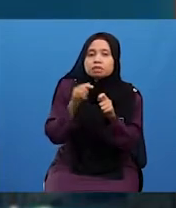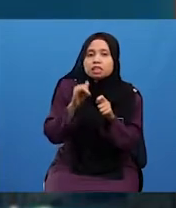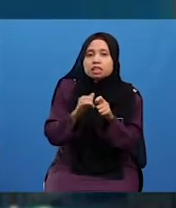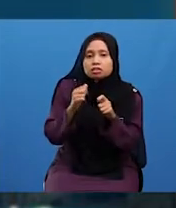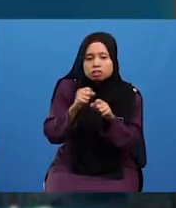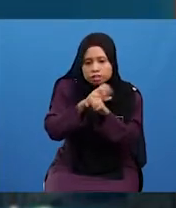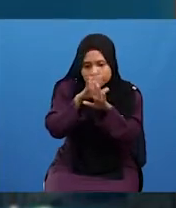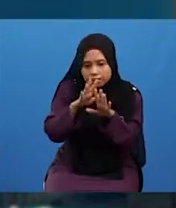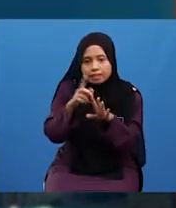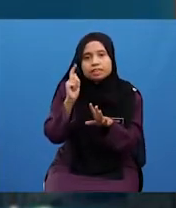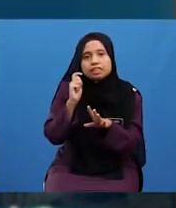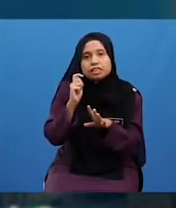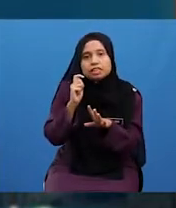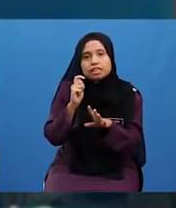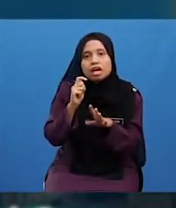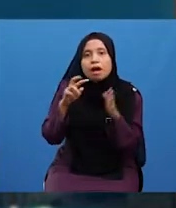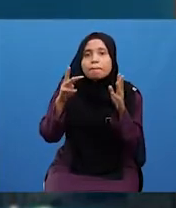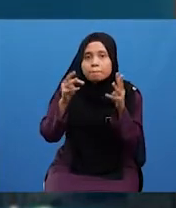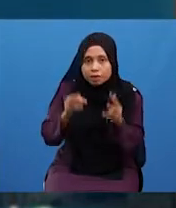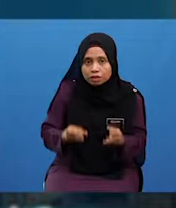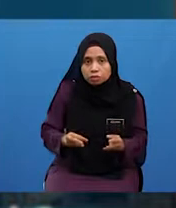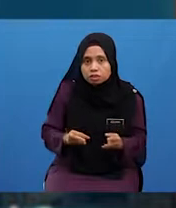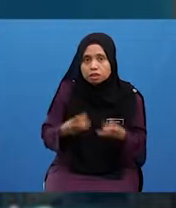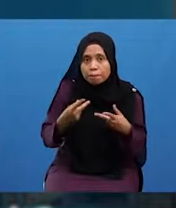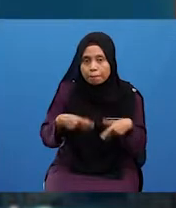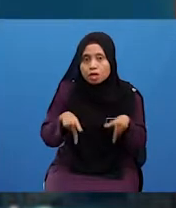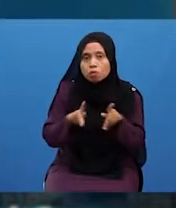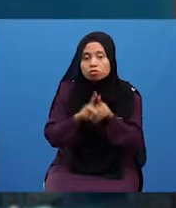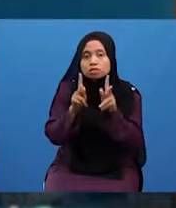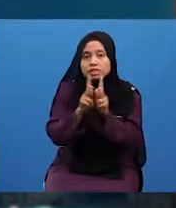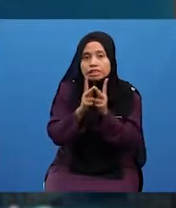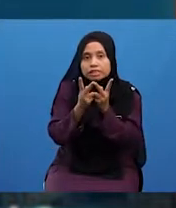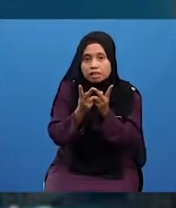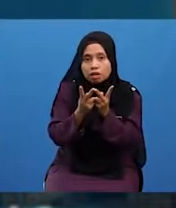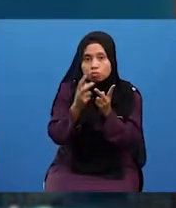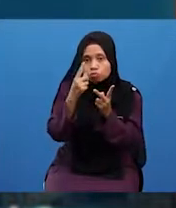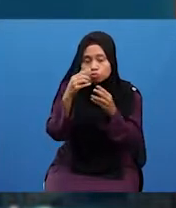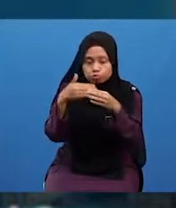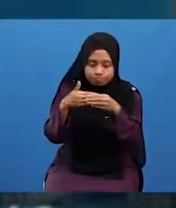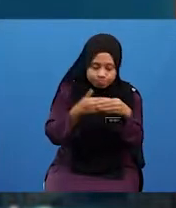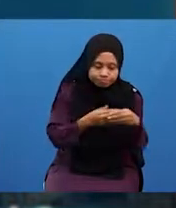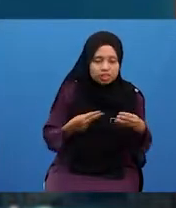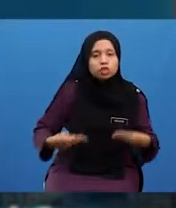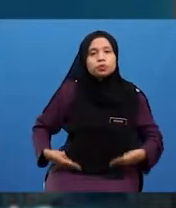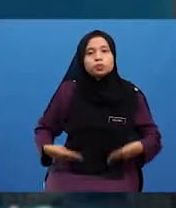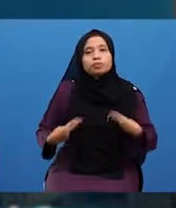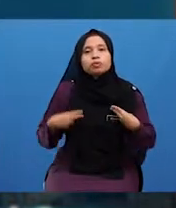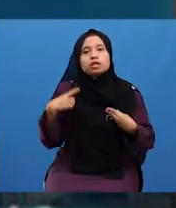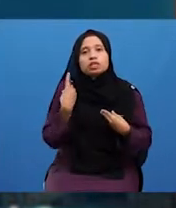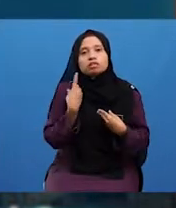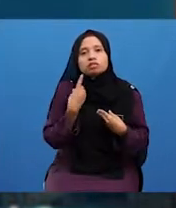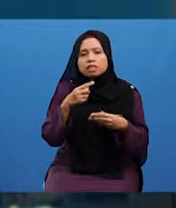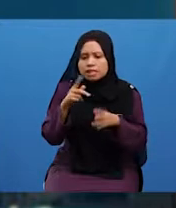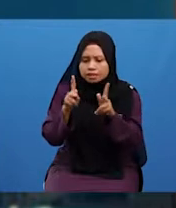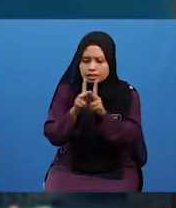di awal tadi, manusia memerlukan kitab sebagai panduan hidup. Kitab